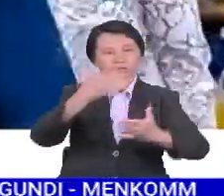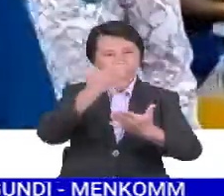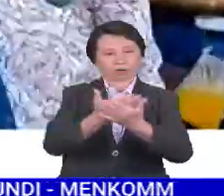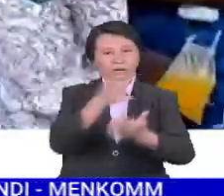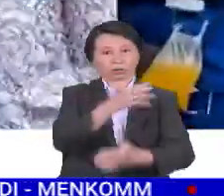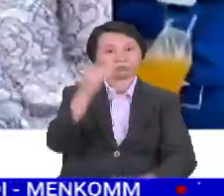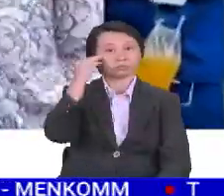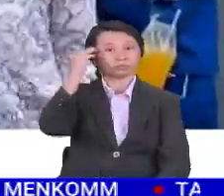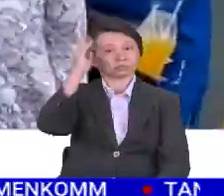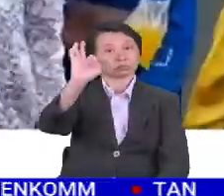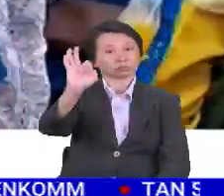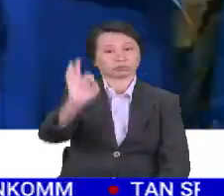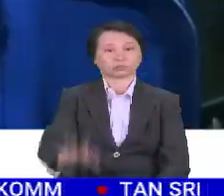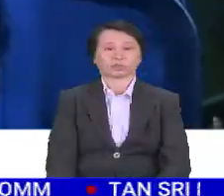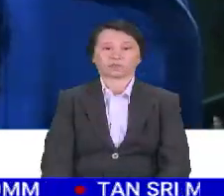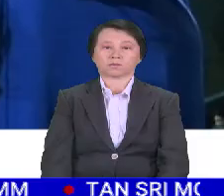dan matang.